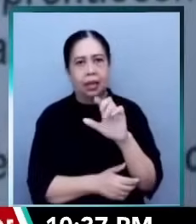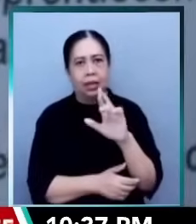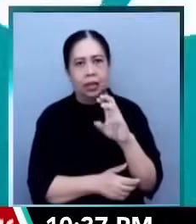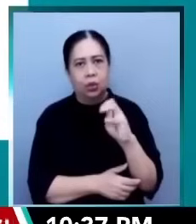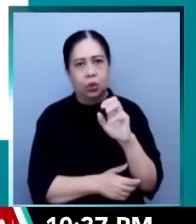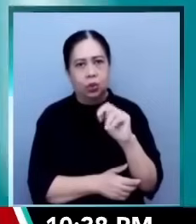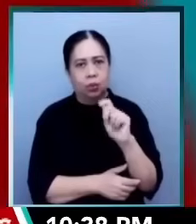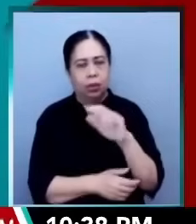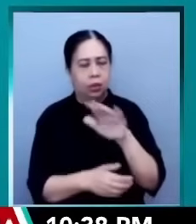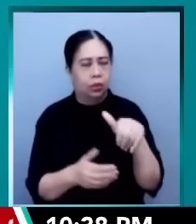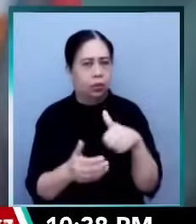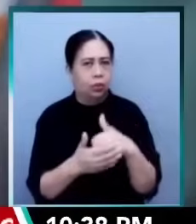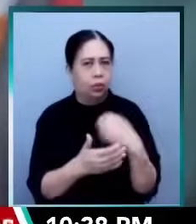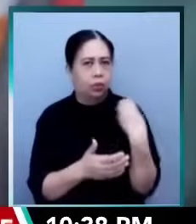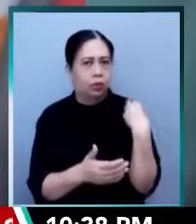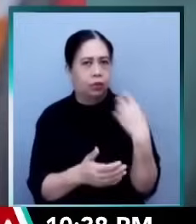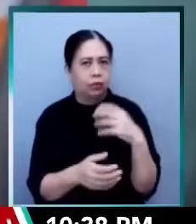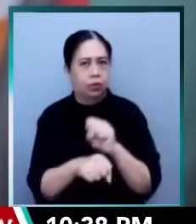kumpanya.